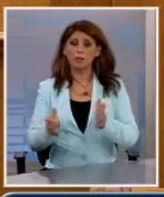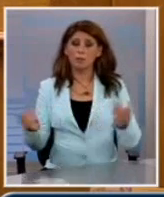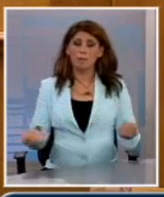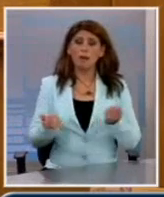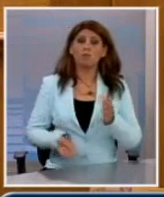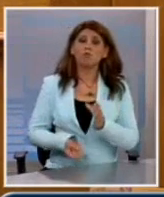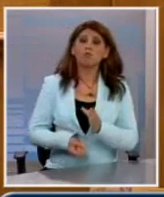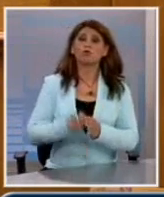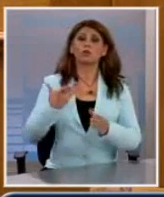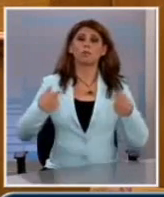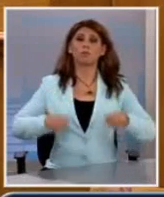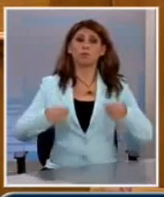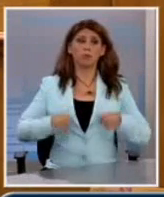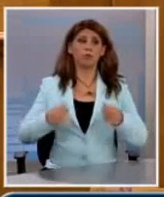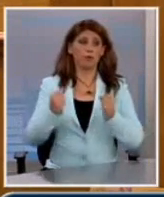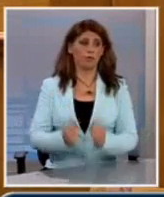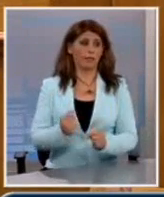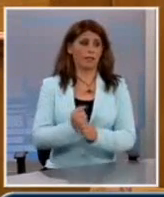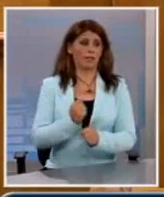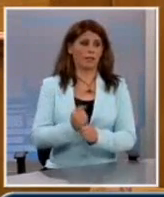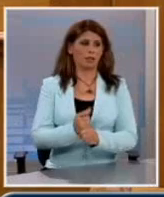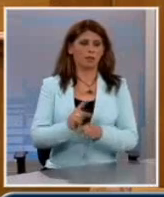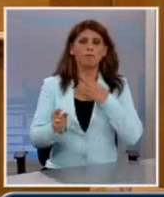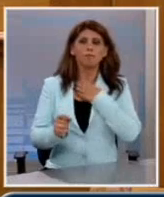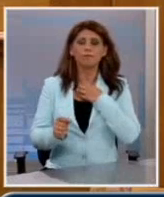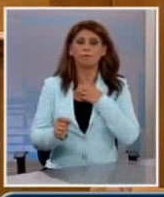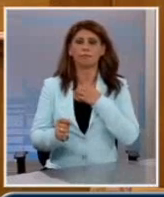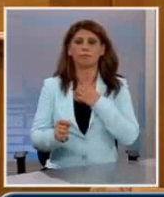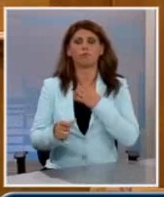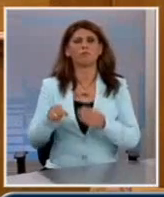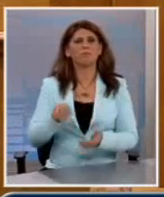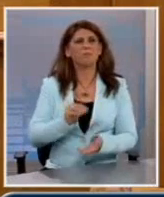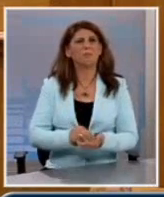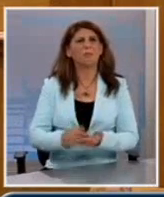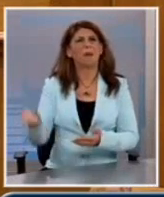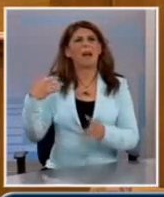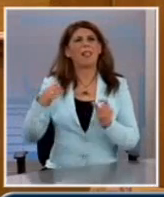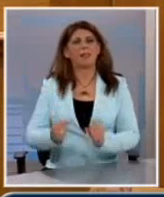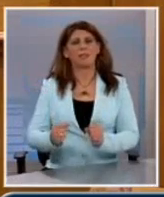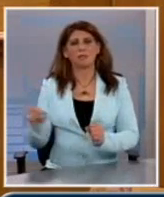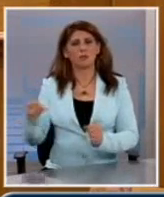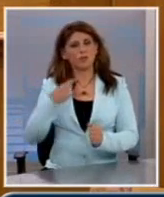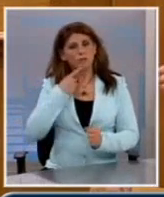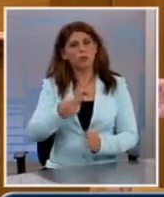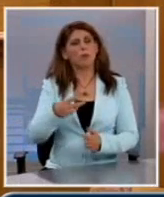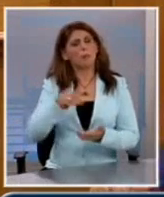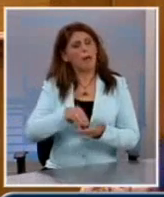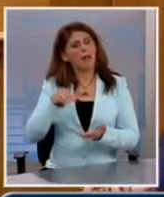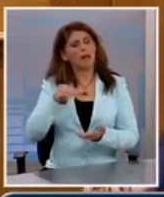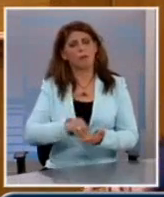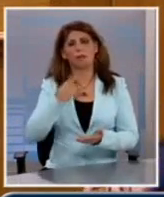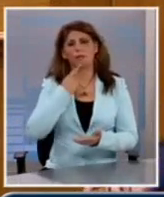θέσεων εργασίας αντί να αναμασάμε χρεοκοπημένες θέσεις όπως αυτή στην οποία έχει αναφερθεί επανειλημμένα